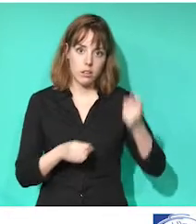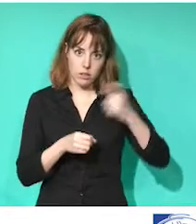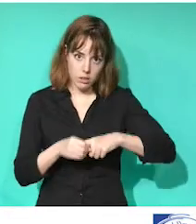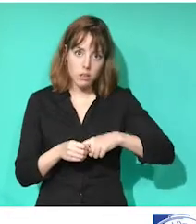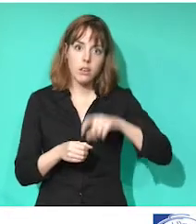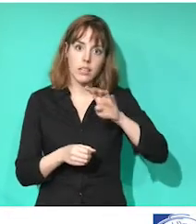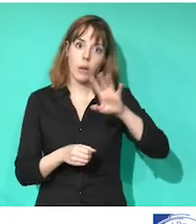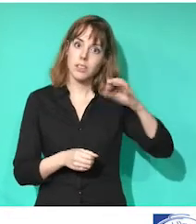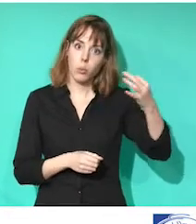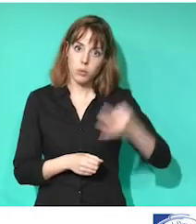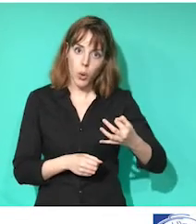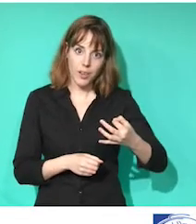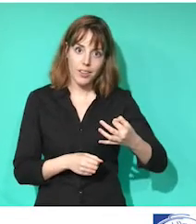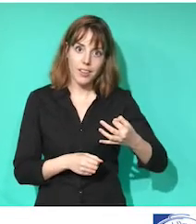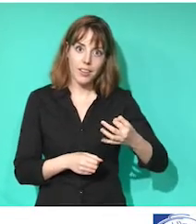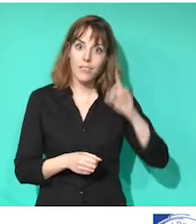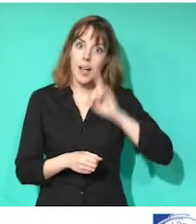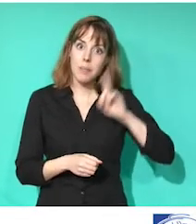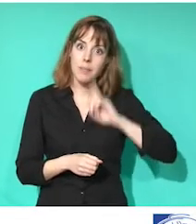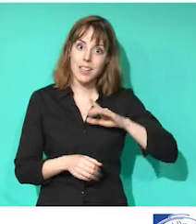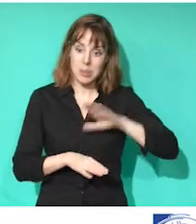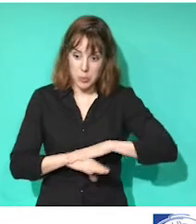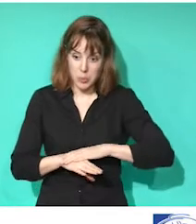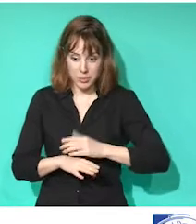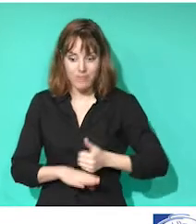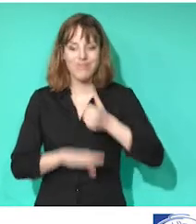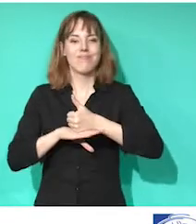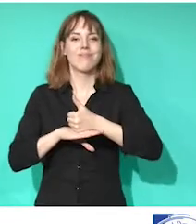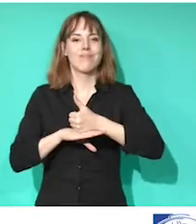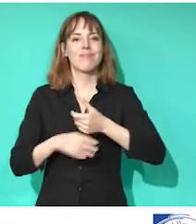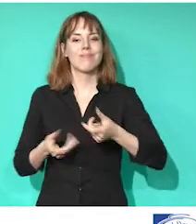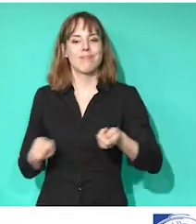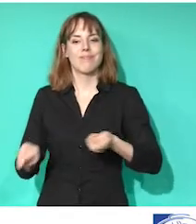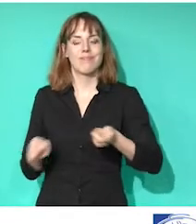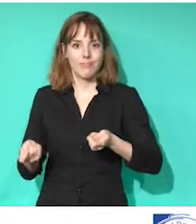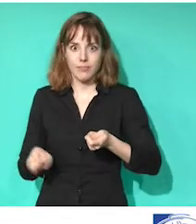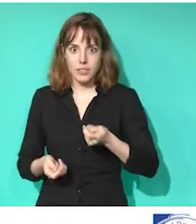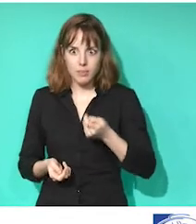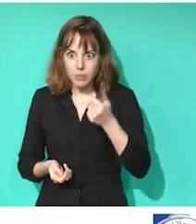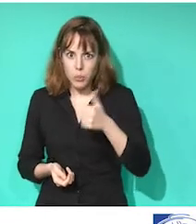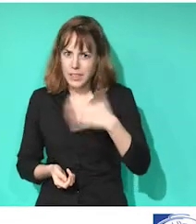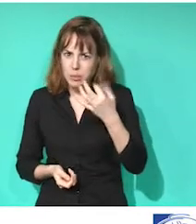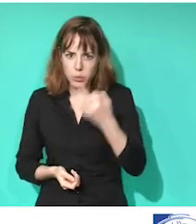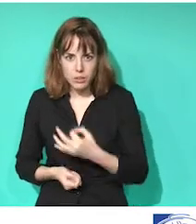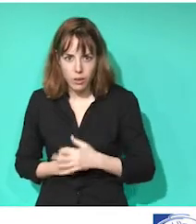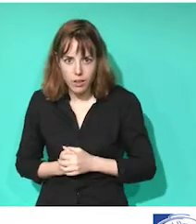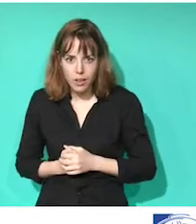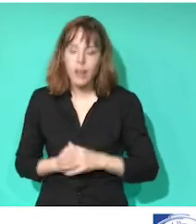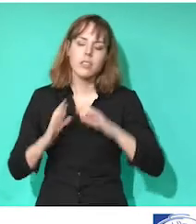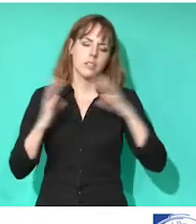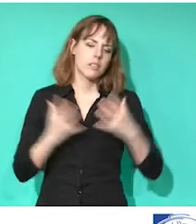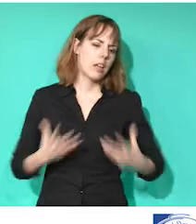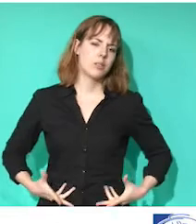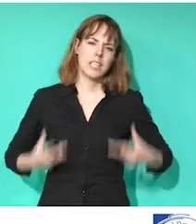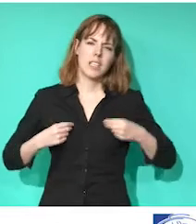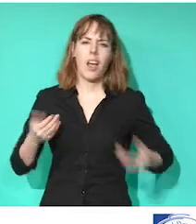et pourtant, elles ne sont que 15% à la tête des exécutifs. Alors cet atelier a été très riche, l'ensemble des ateliers ont été très très